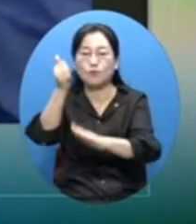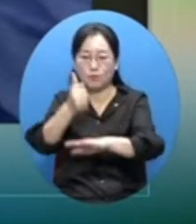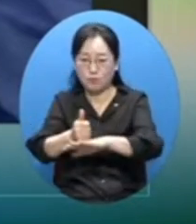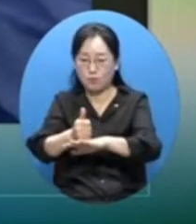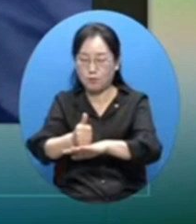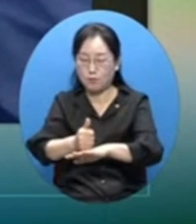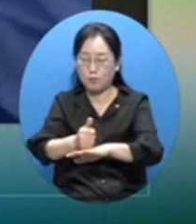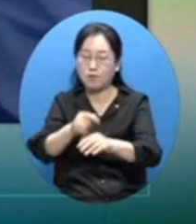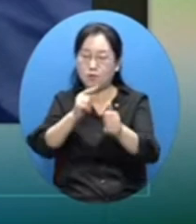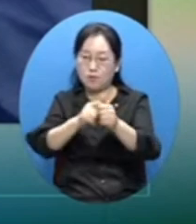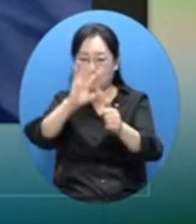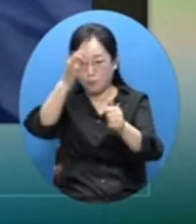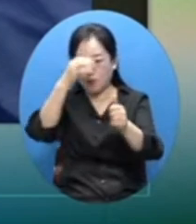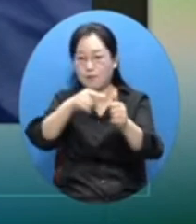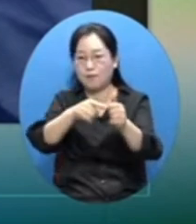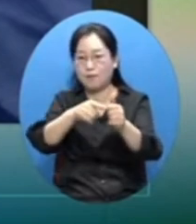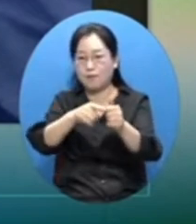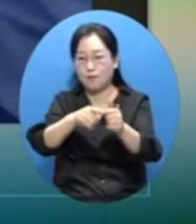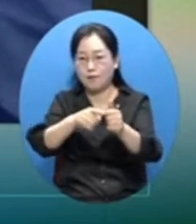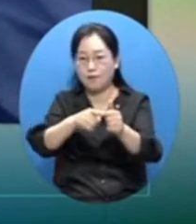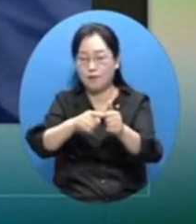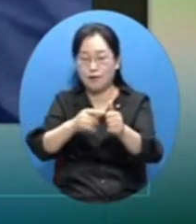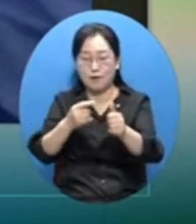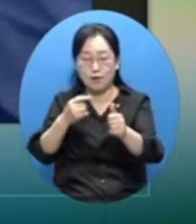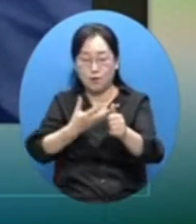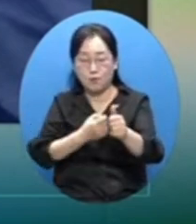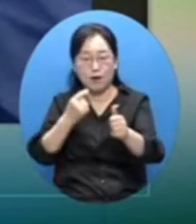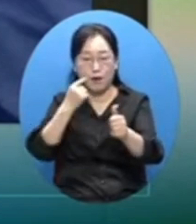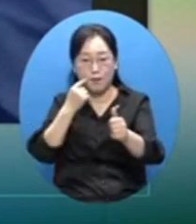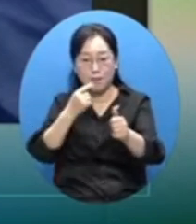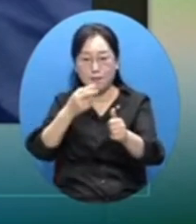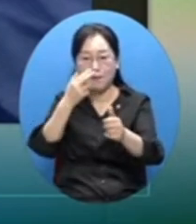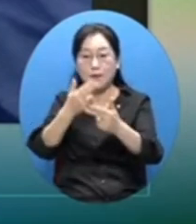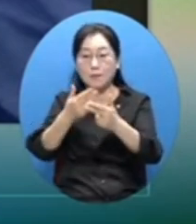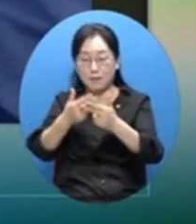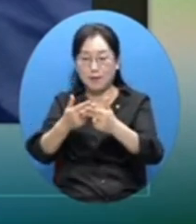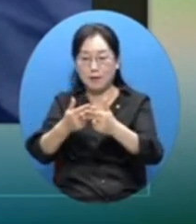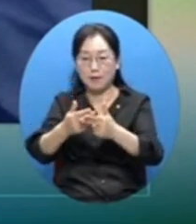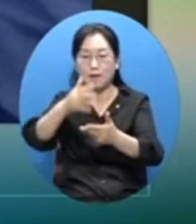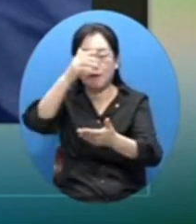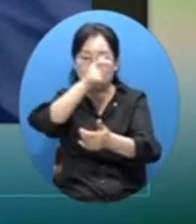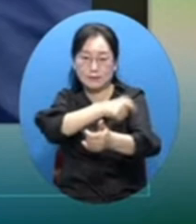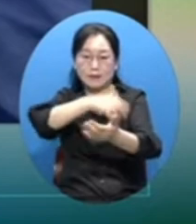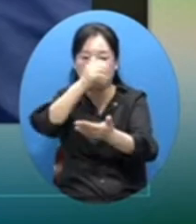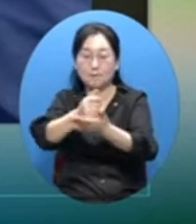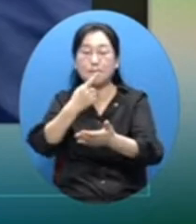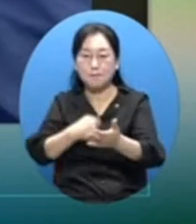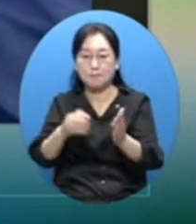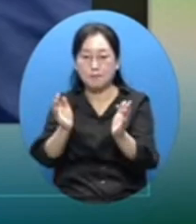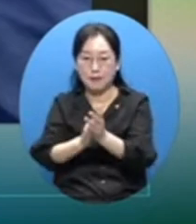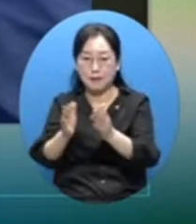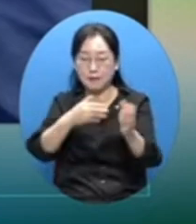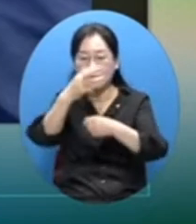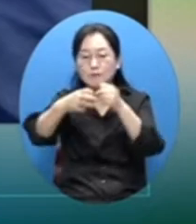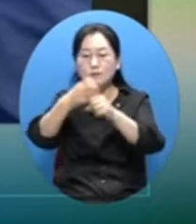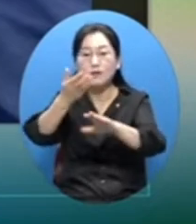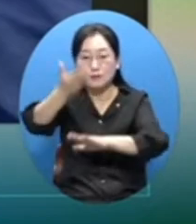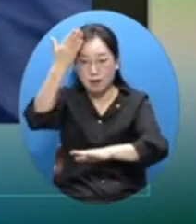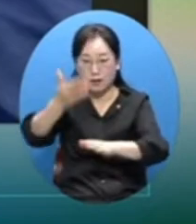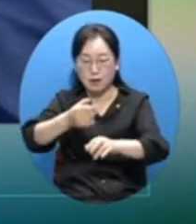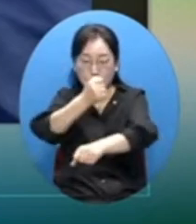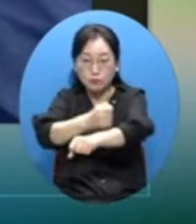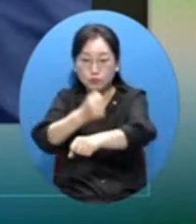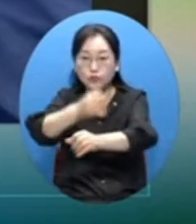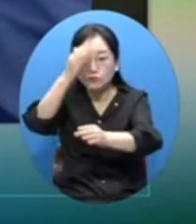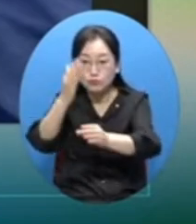박사님이십니다. 한국유방암학회 이사장을 역임하시고 30년 동안 암 전문의로 암 환자 치료를 위해 힘쓰시다가